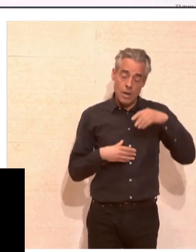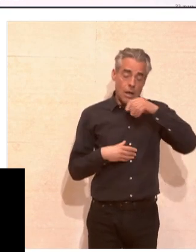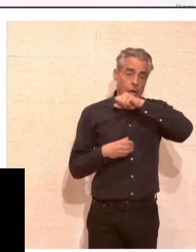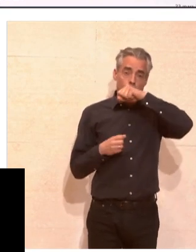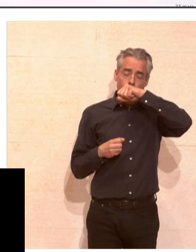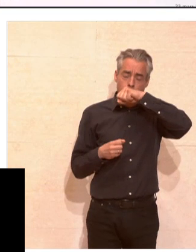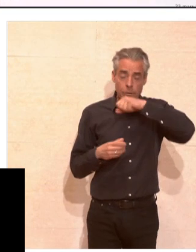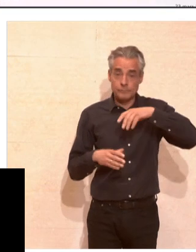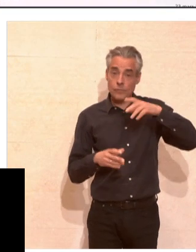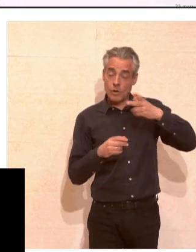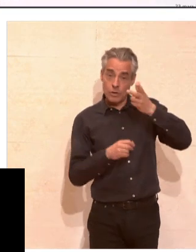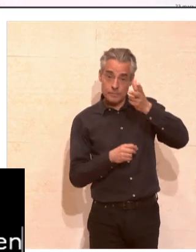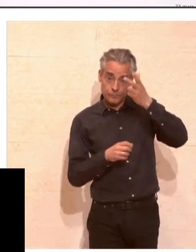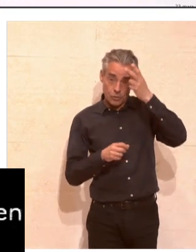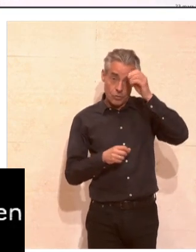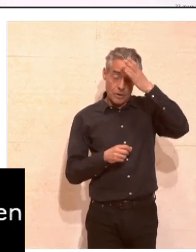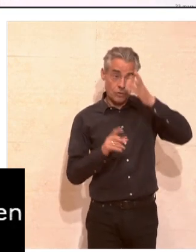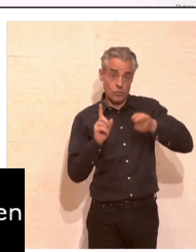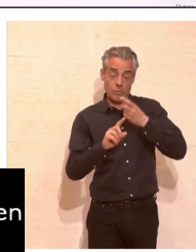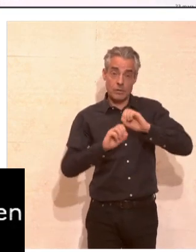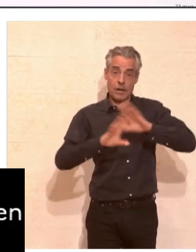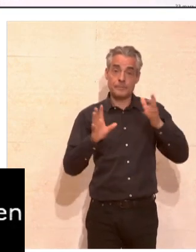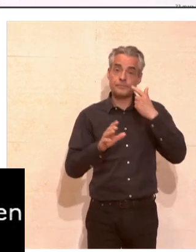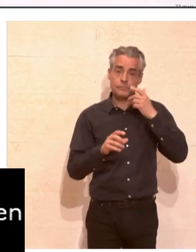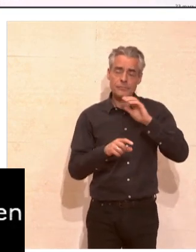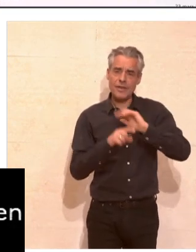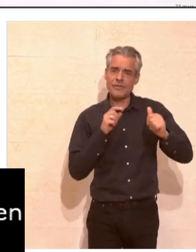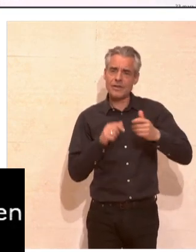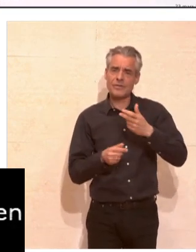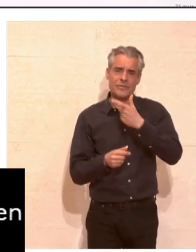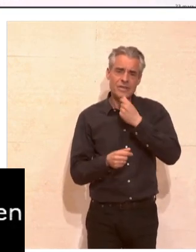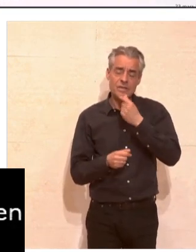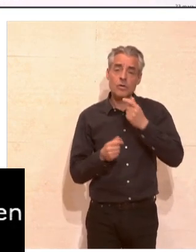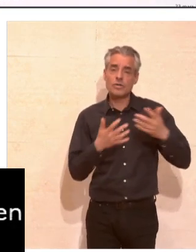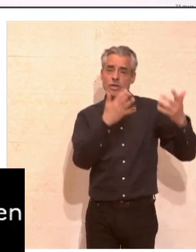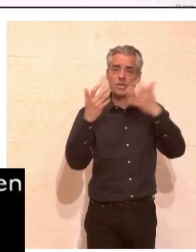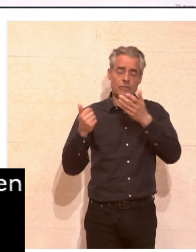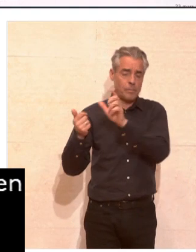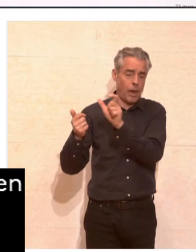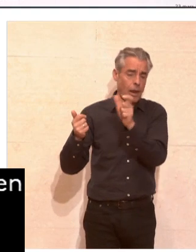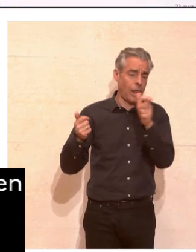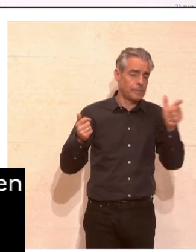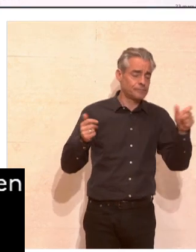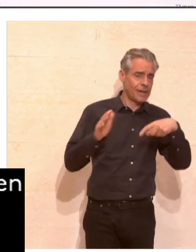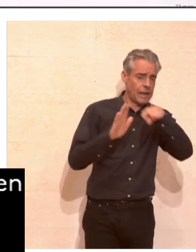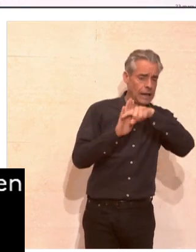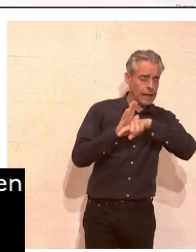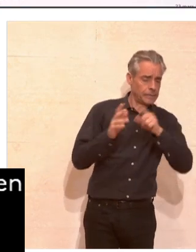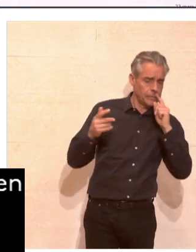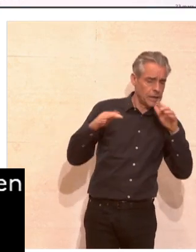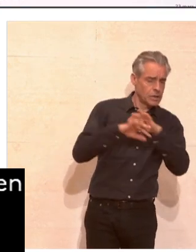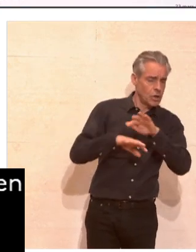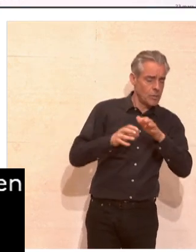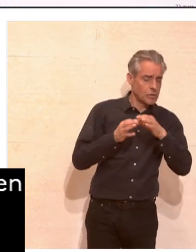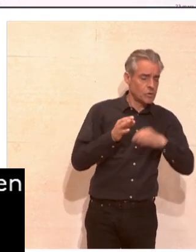en connaissance explicite. En fait, simplement une tâche où la réalisation est assez simple, c'est une suite de chiffres et il y a une règle cachée qui nous permet de trouver la